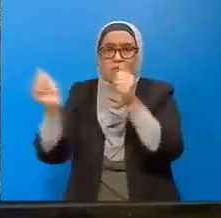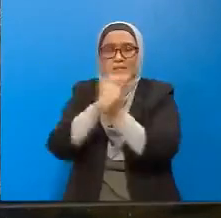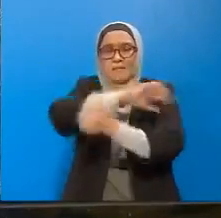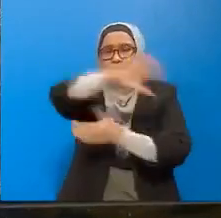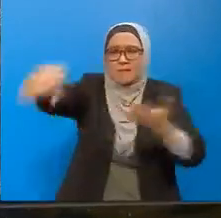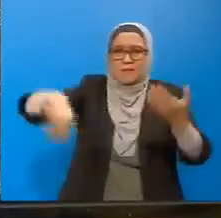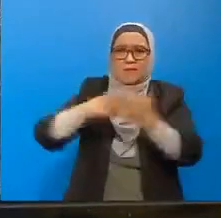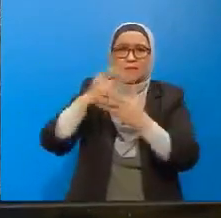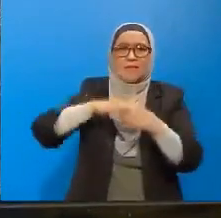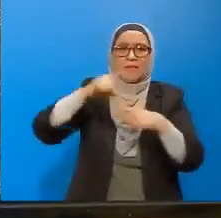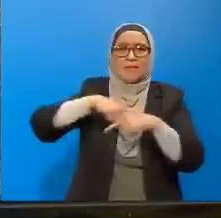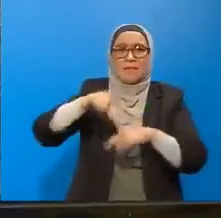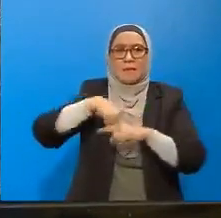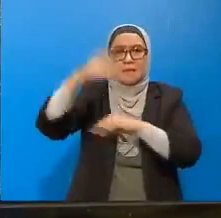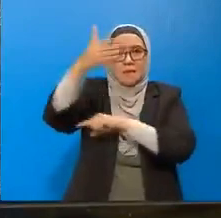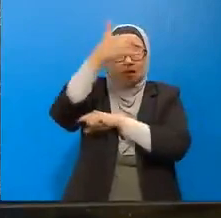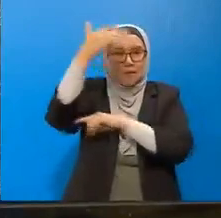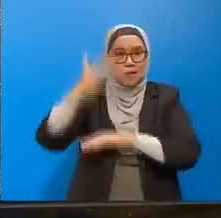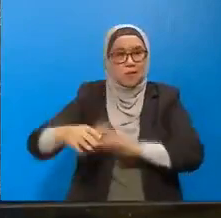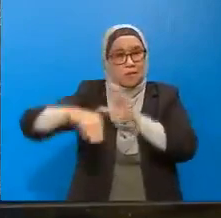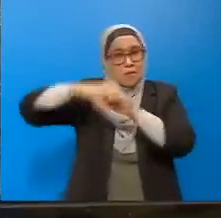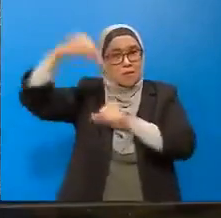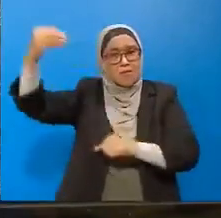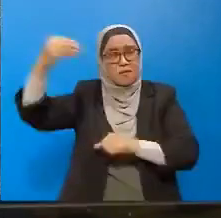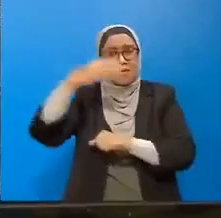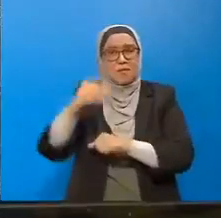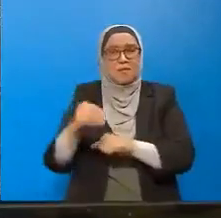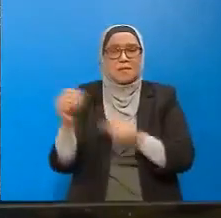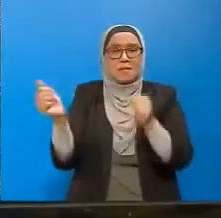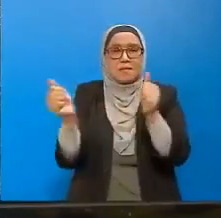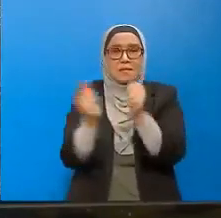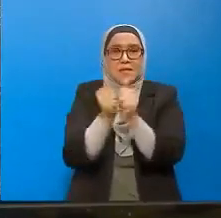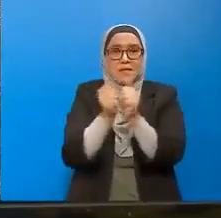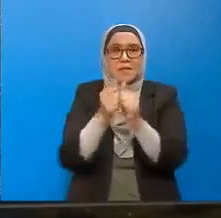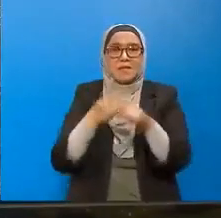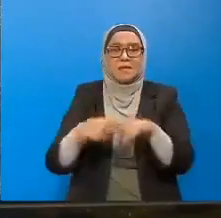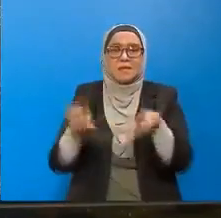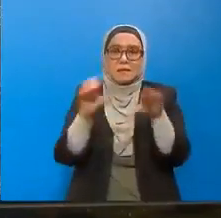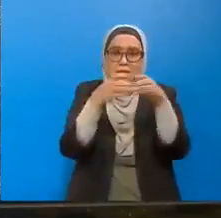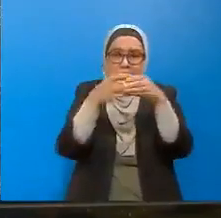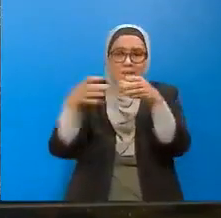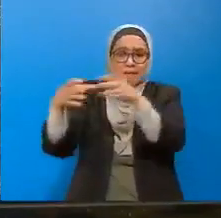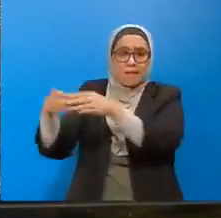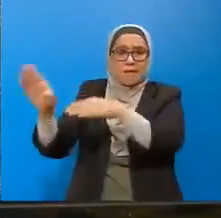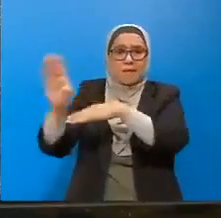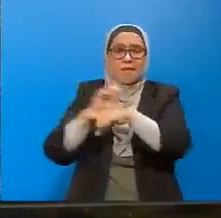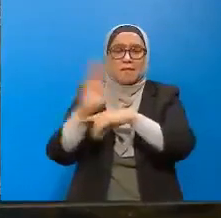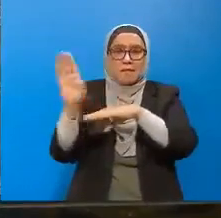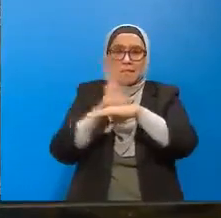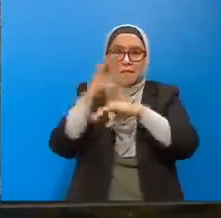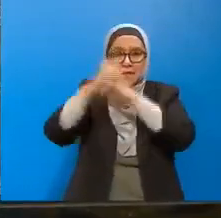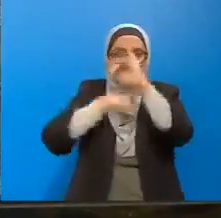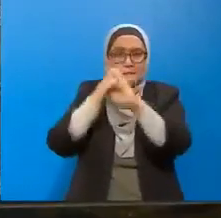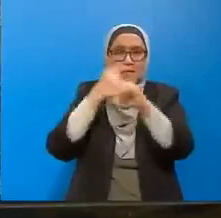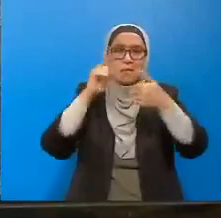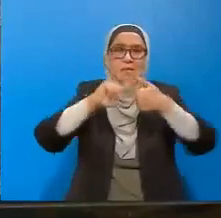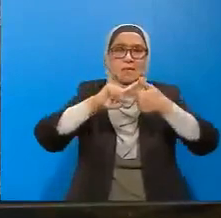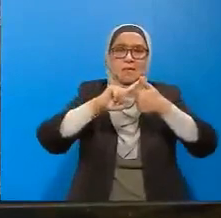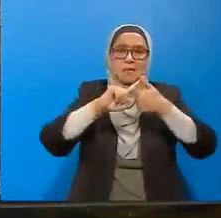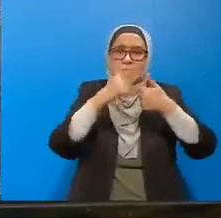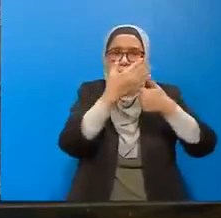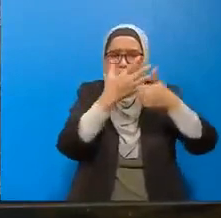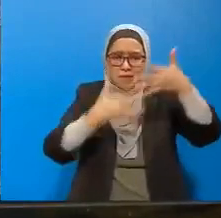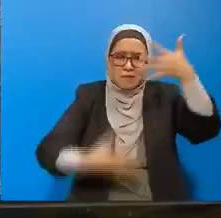dewan-dewan perniagaan antarabangsa seperti MCHEM, JACTIM, EUROCHEM, COCHAM